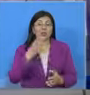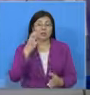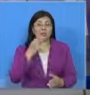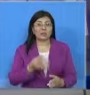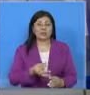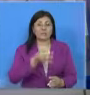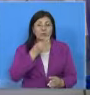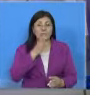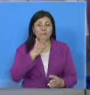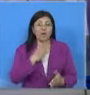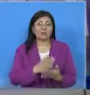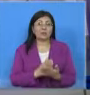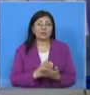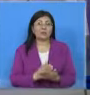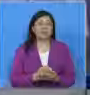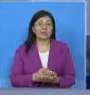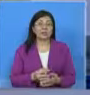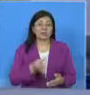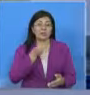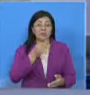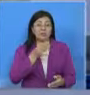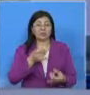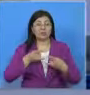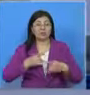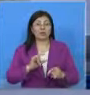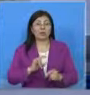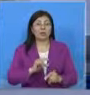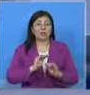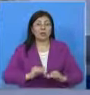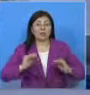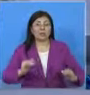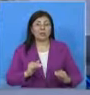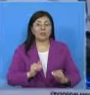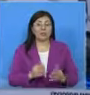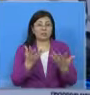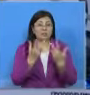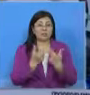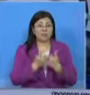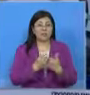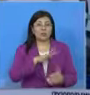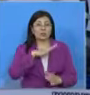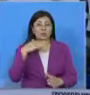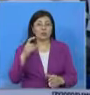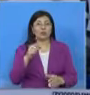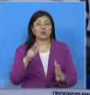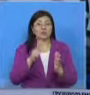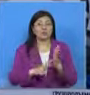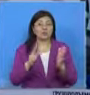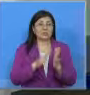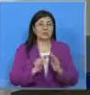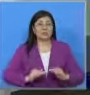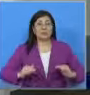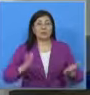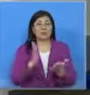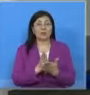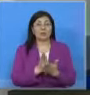туған балалар саны азаймай отыр. Соңғы жарты жылдықта 3900 сәби өмірге келсе, оның 188-і шала туған.